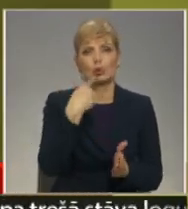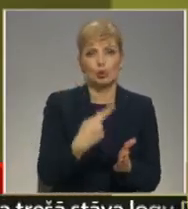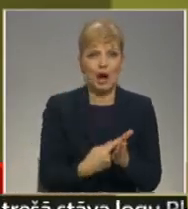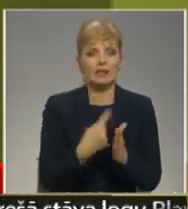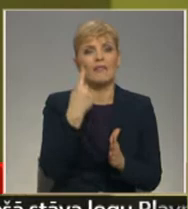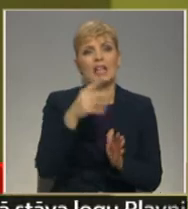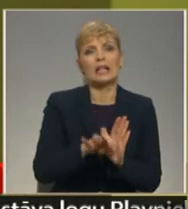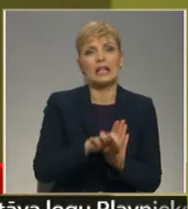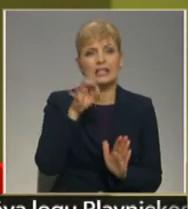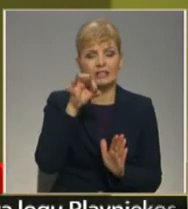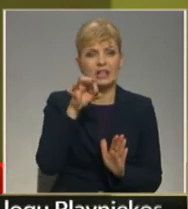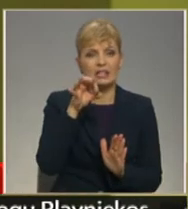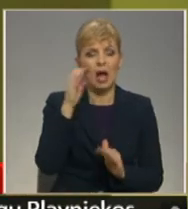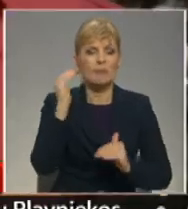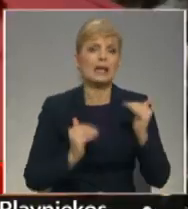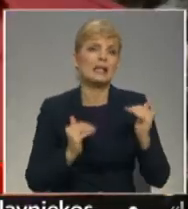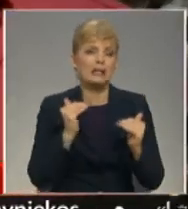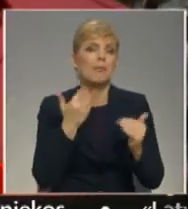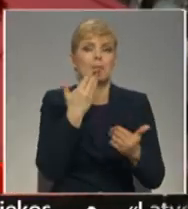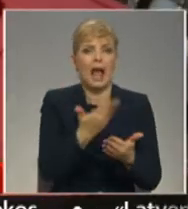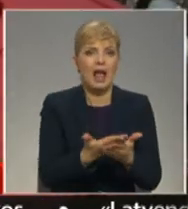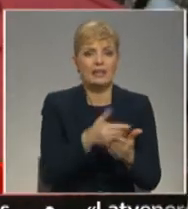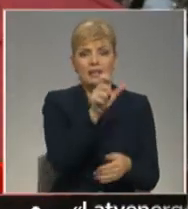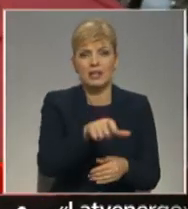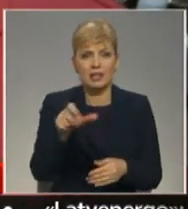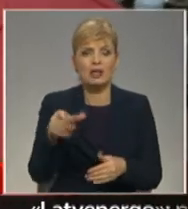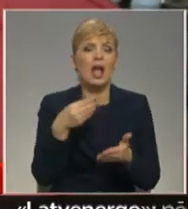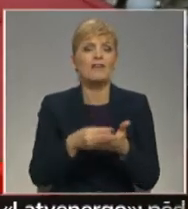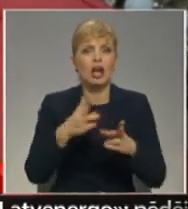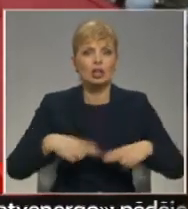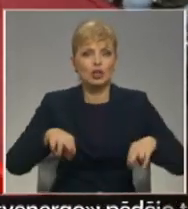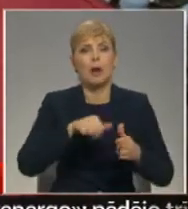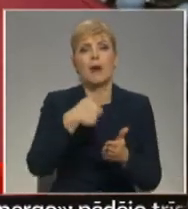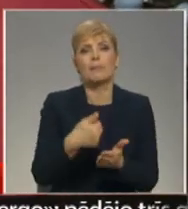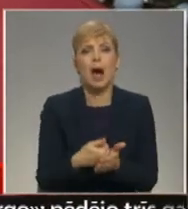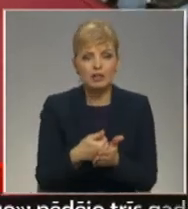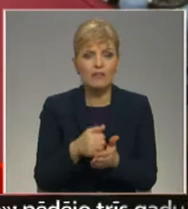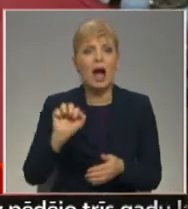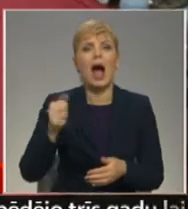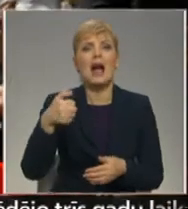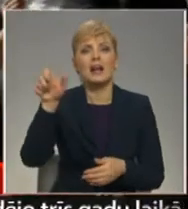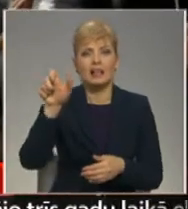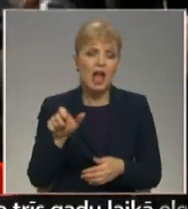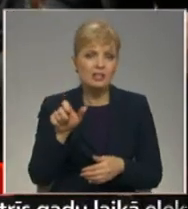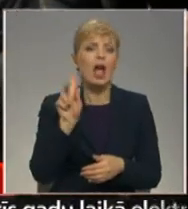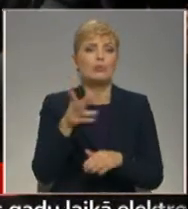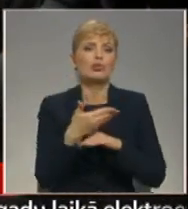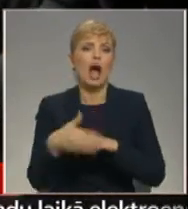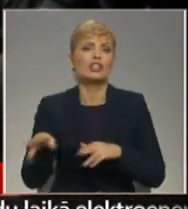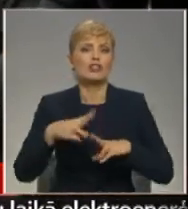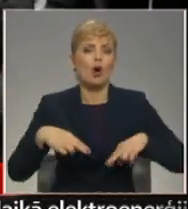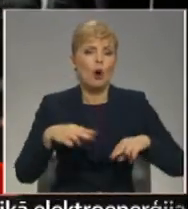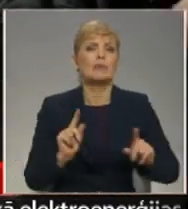no izvirzītiem kritērijiem pretendentiem. Vērtēšanas komisijas pārstāve Agnese Buka atzina, ka komisija vēl atsevišķi tiksies ar